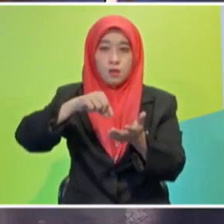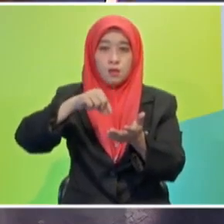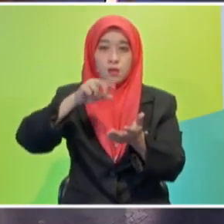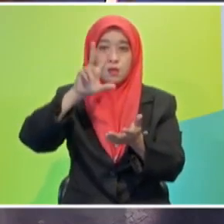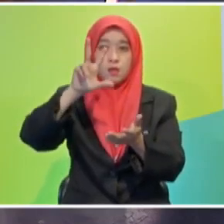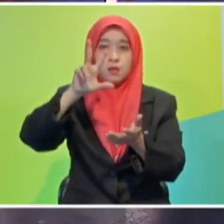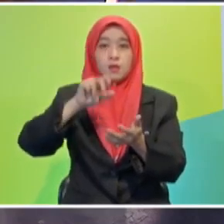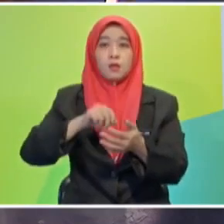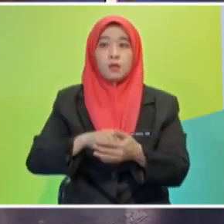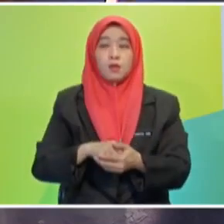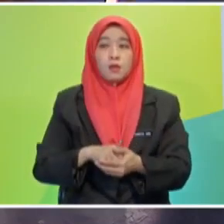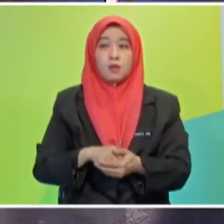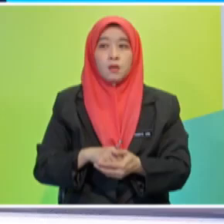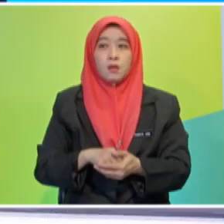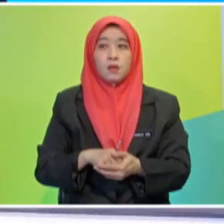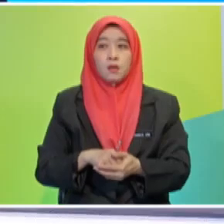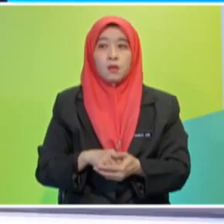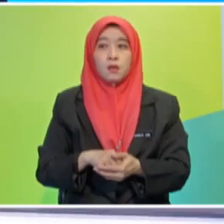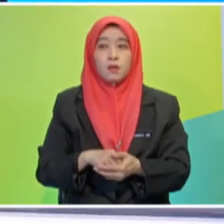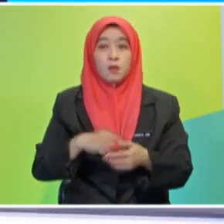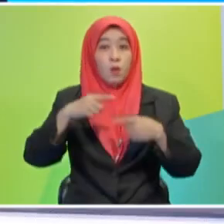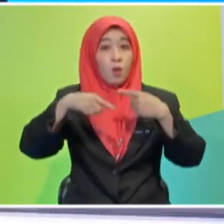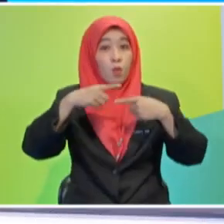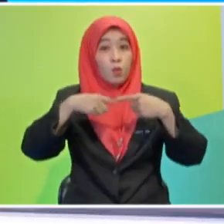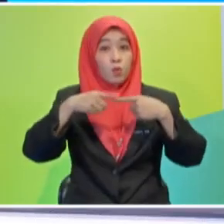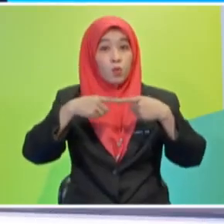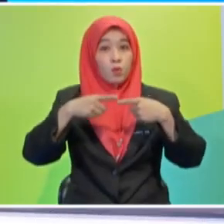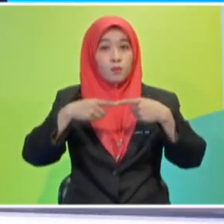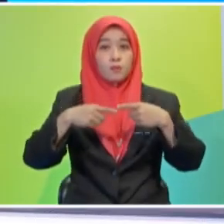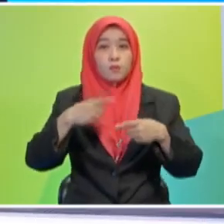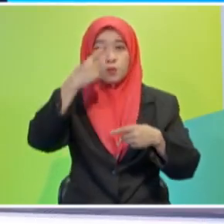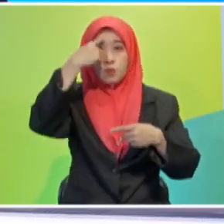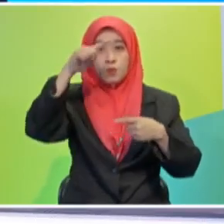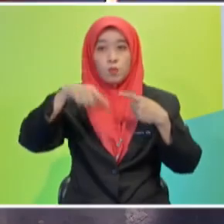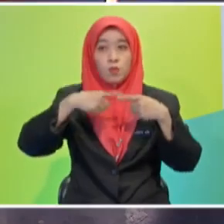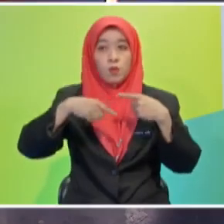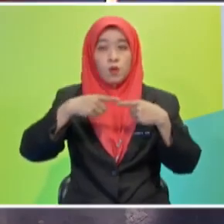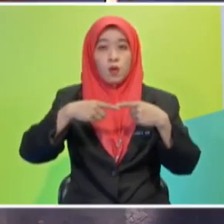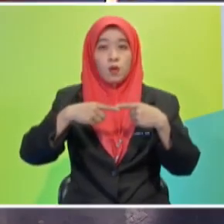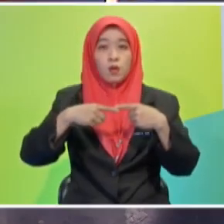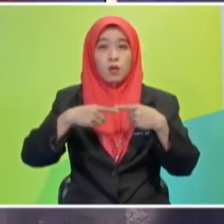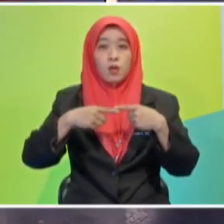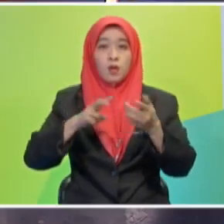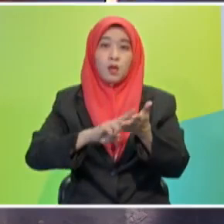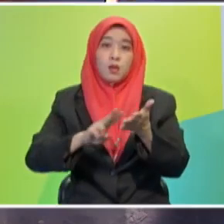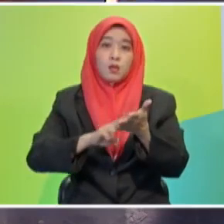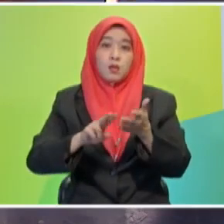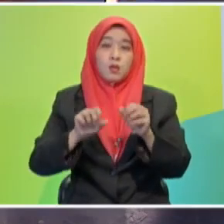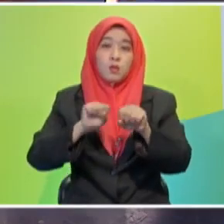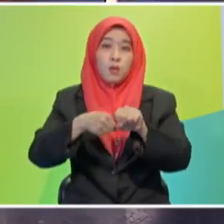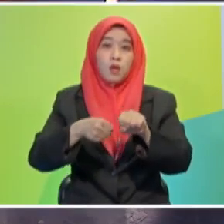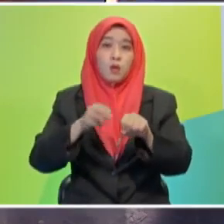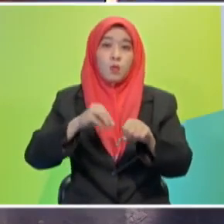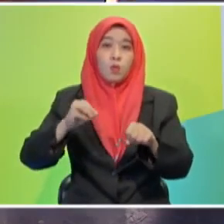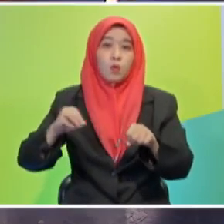Tak ada pilihan Itu lain. ialah jawapannya untuk motor. Cuba Aiman baca. Okey, saya kita baca. ulang balik supaya murid di rumah dia ingat. Dia faham